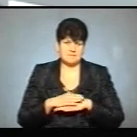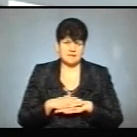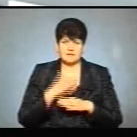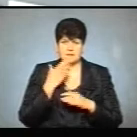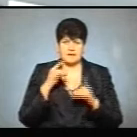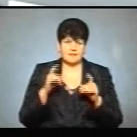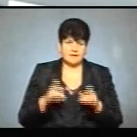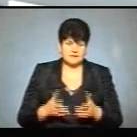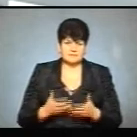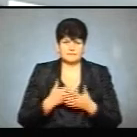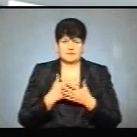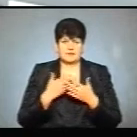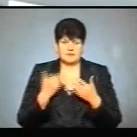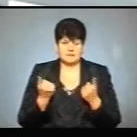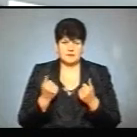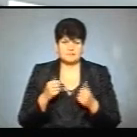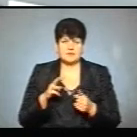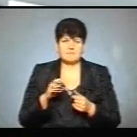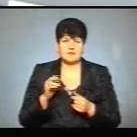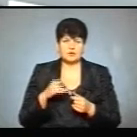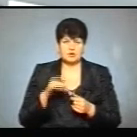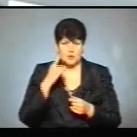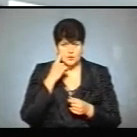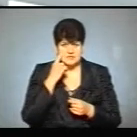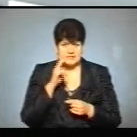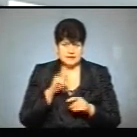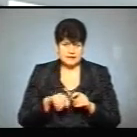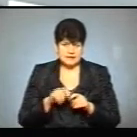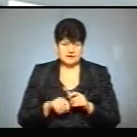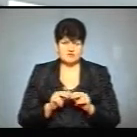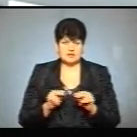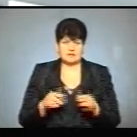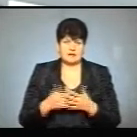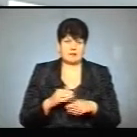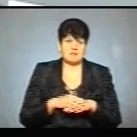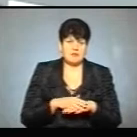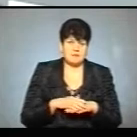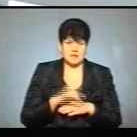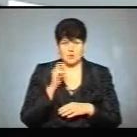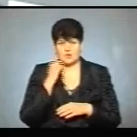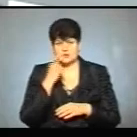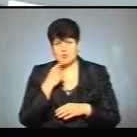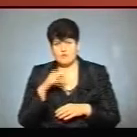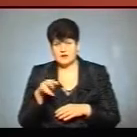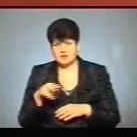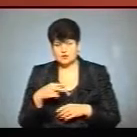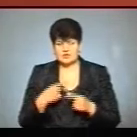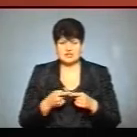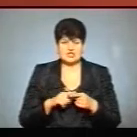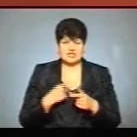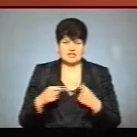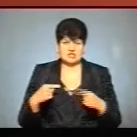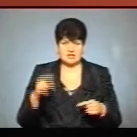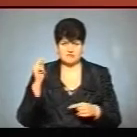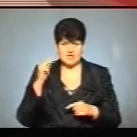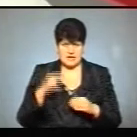тести, відсутні методики оцінки вчителя, скажімо, математики, чи української мови, літератури, чи інших навчальних